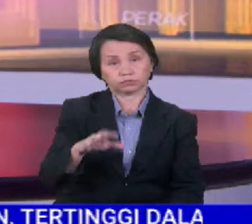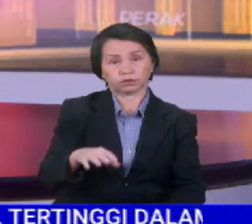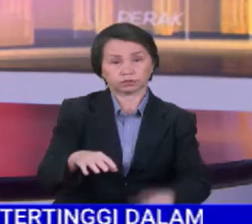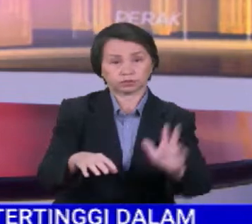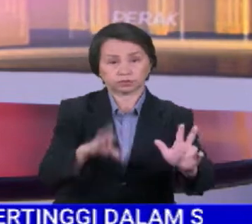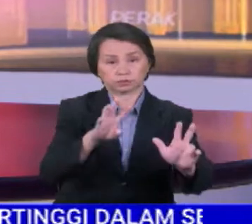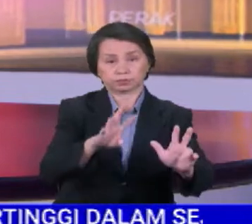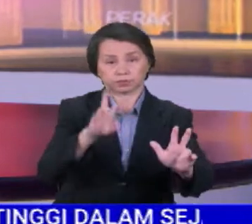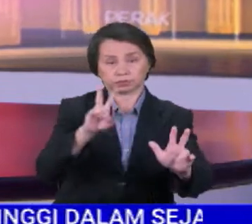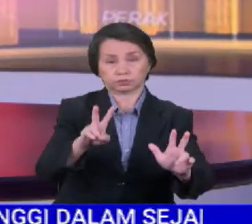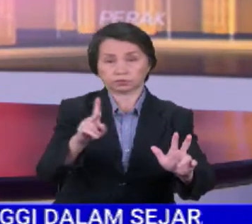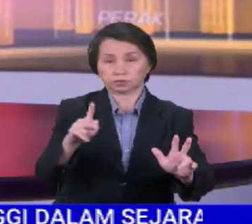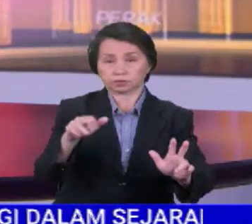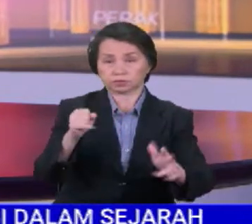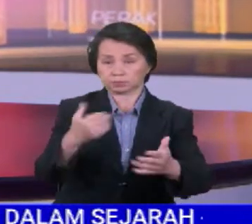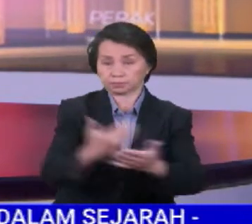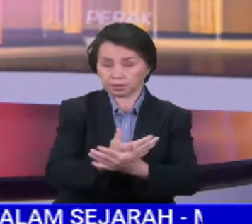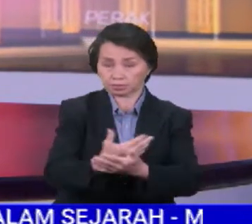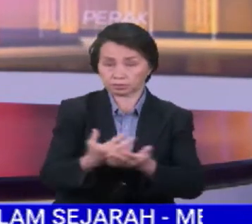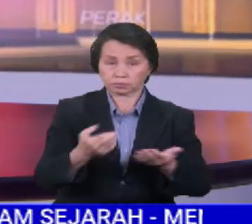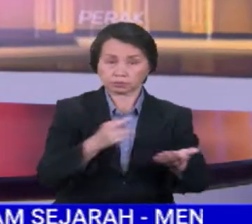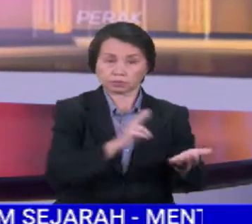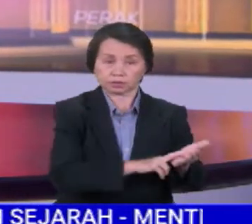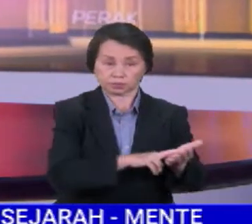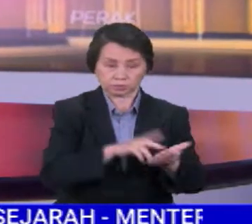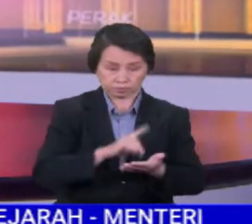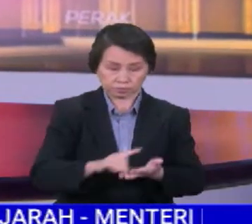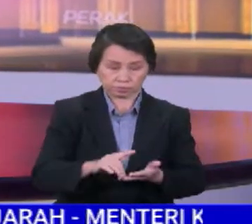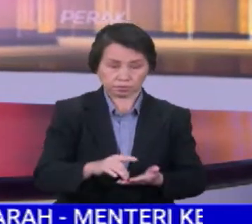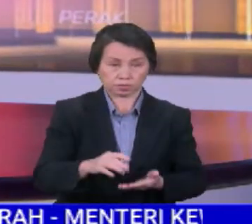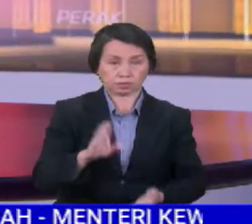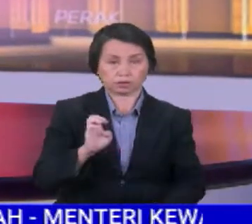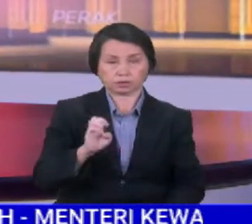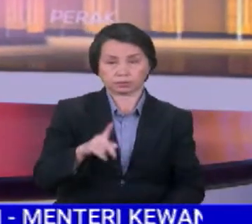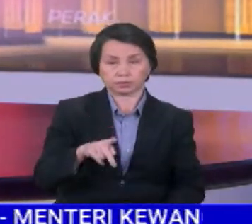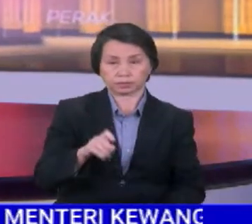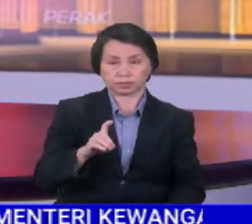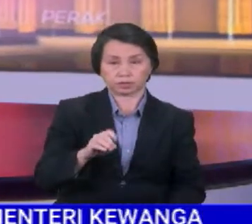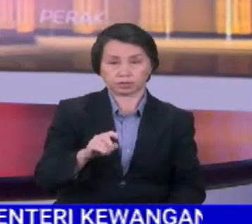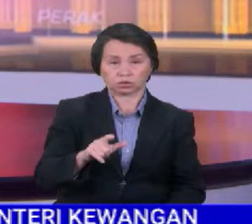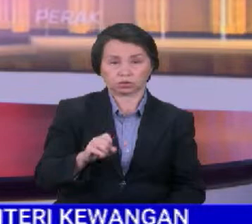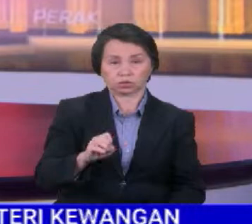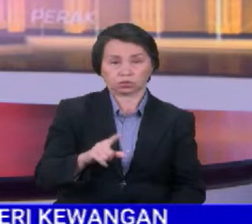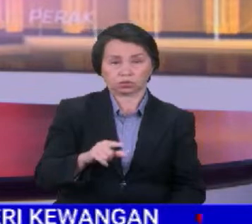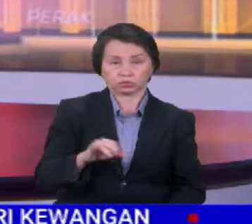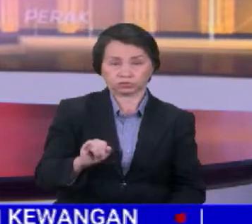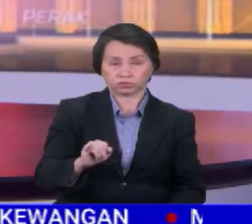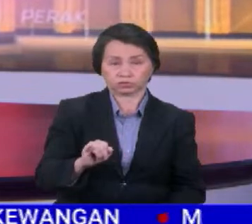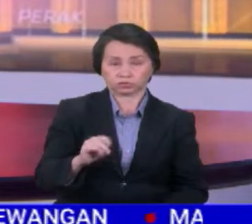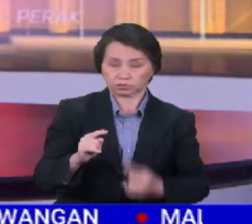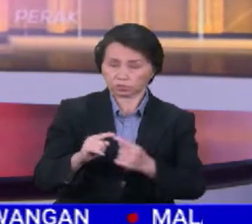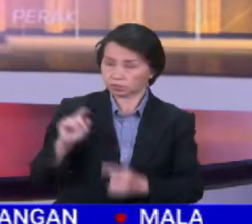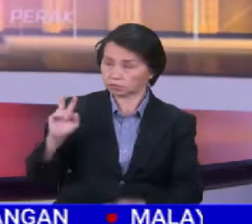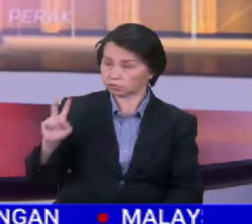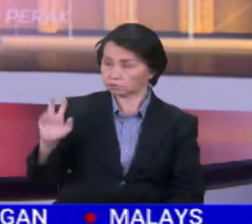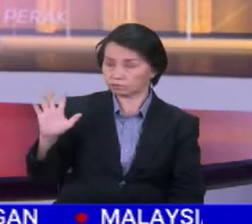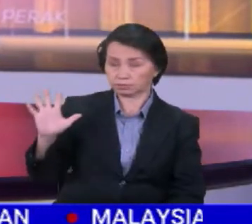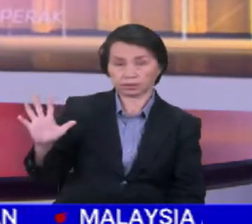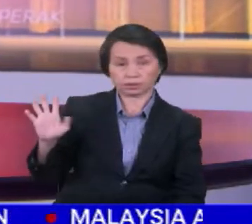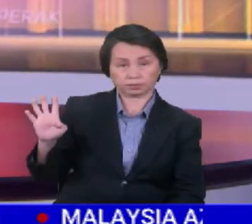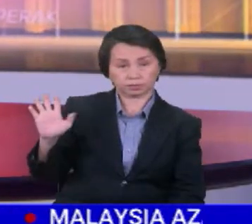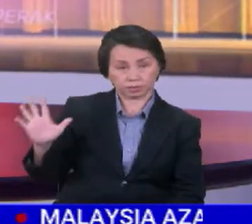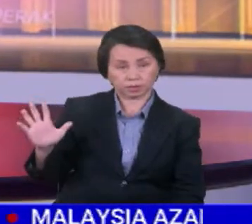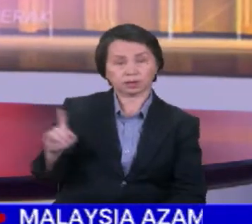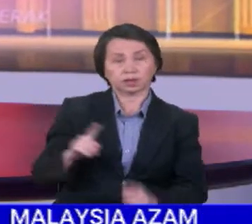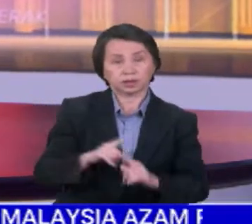342 kes baharu direkodkan pada minggu epidemiologi ke-24 yang bermula 19 hingga 25 Jun lalu